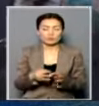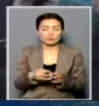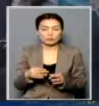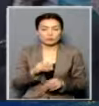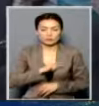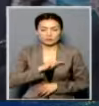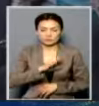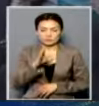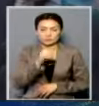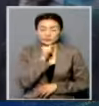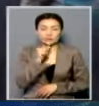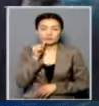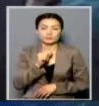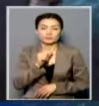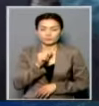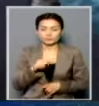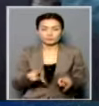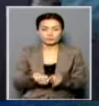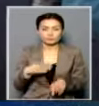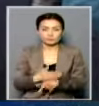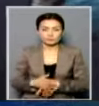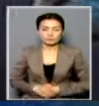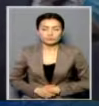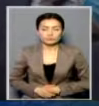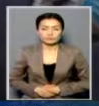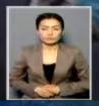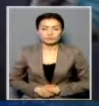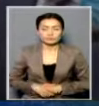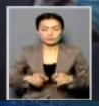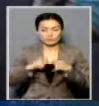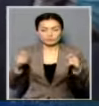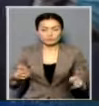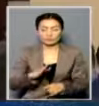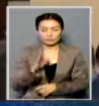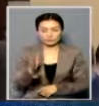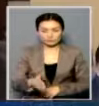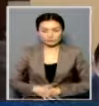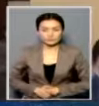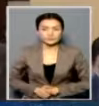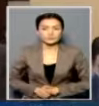оны білесіздер. Құпиясы деген де болады тергеу амалдың. Соның бәрі аяқталғаннан кейін бұның бәрі жарияланады.